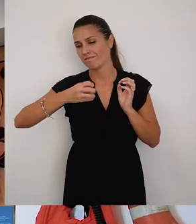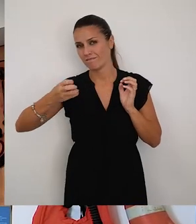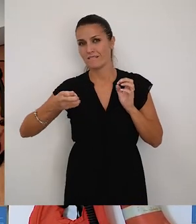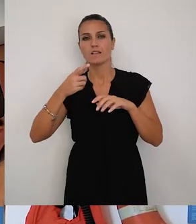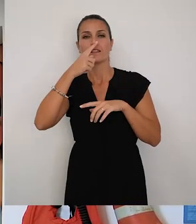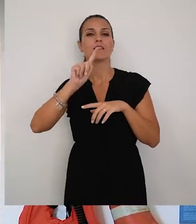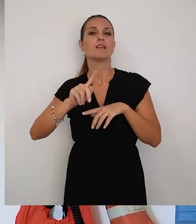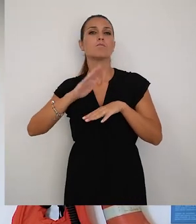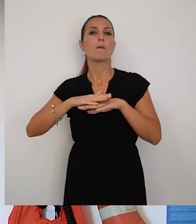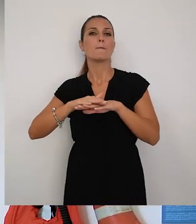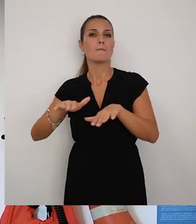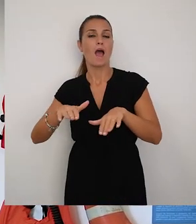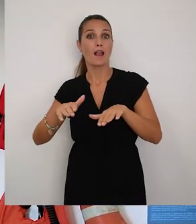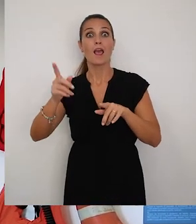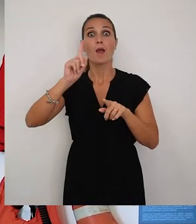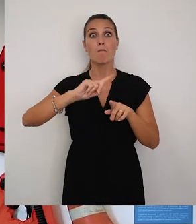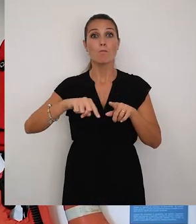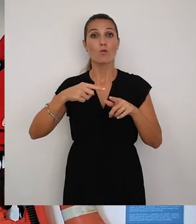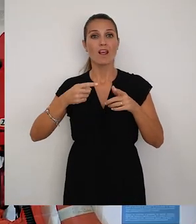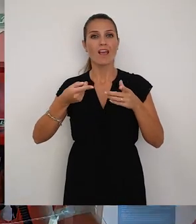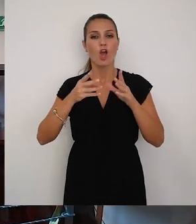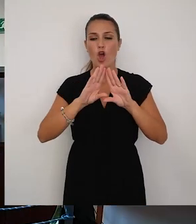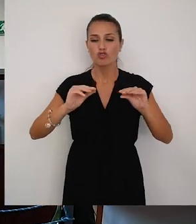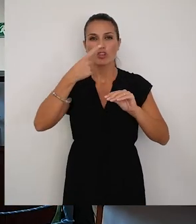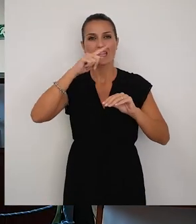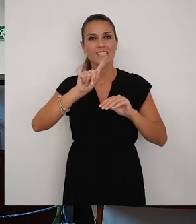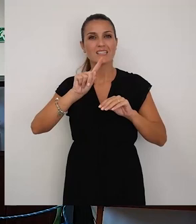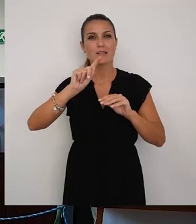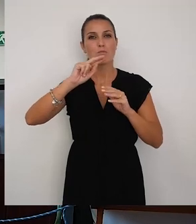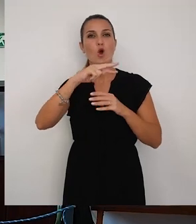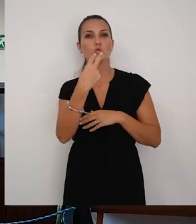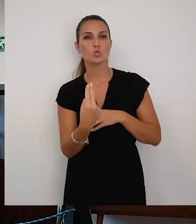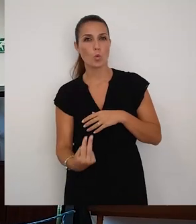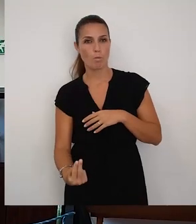possibile ammirare una preziosa raccolta storica di attrezzature subacquee.